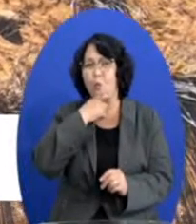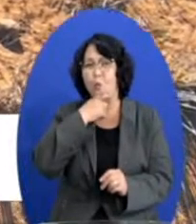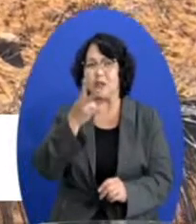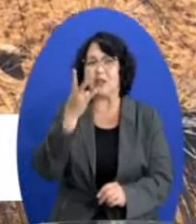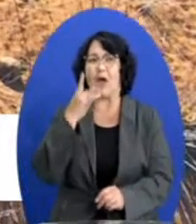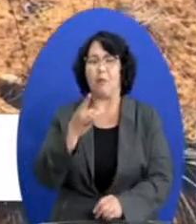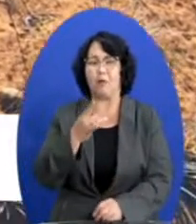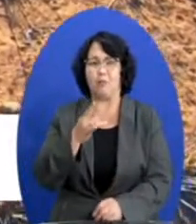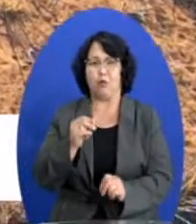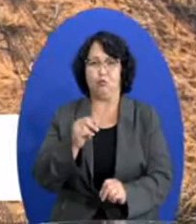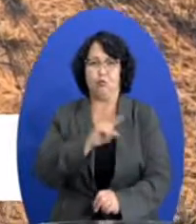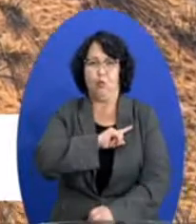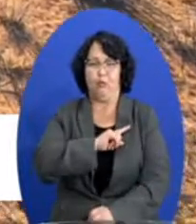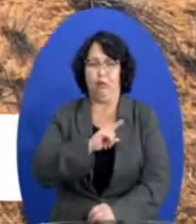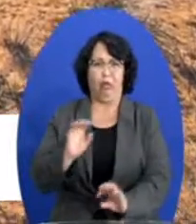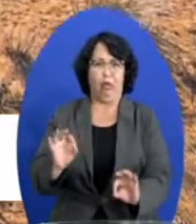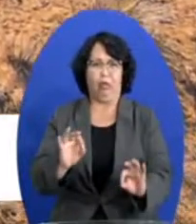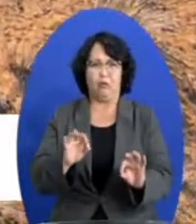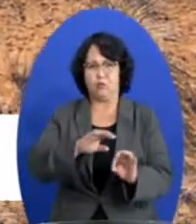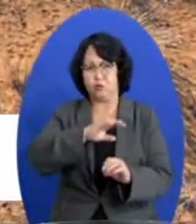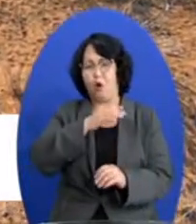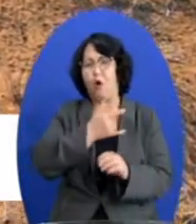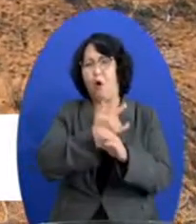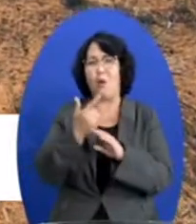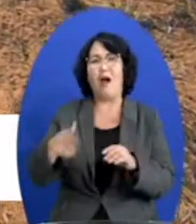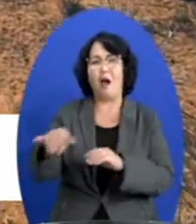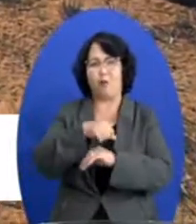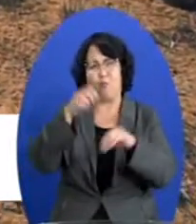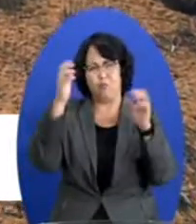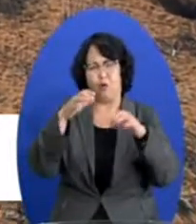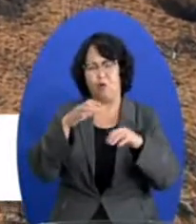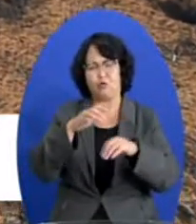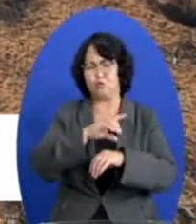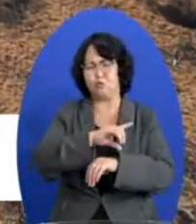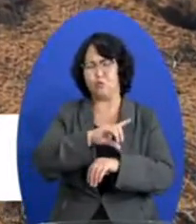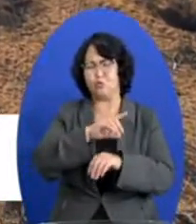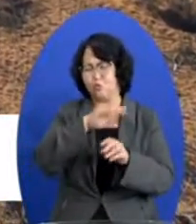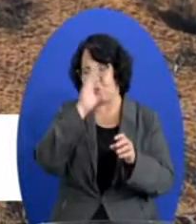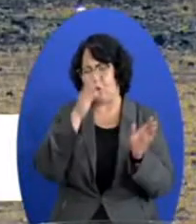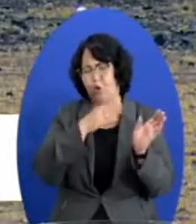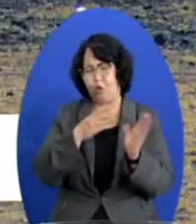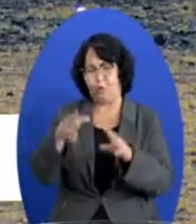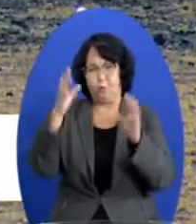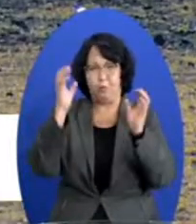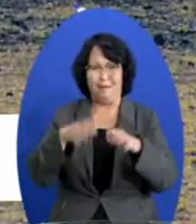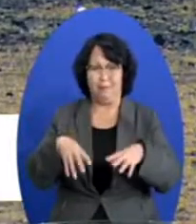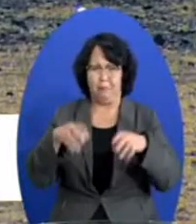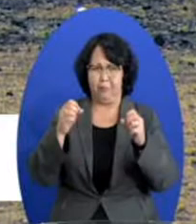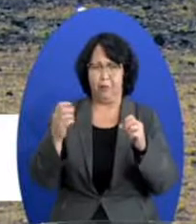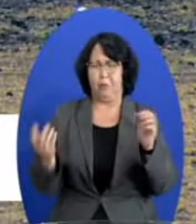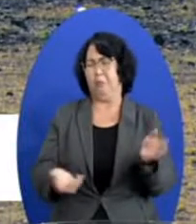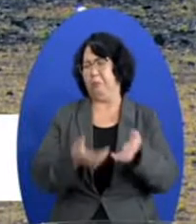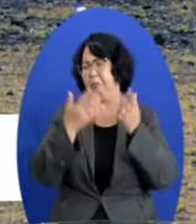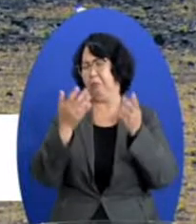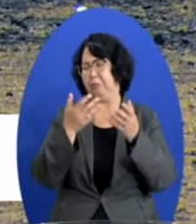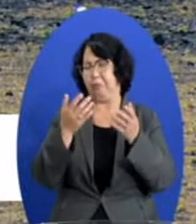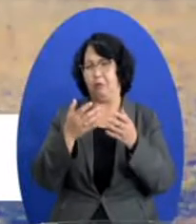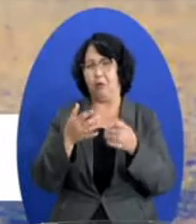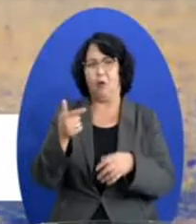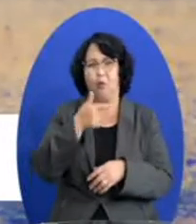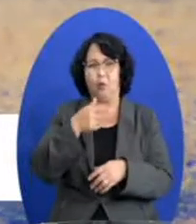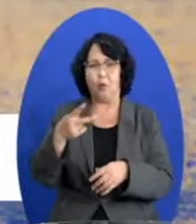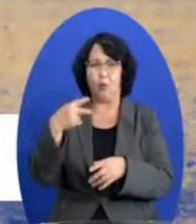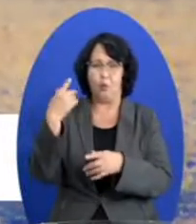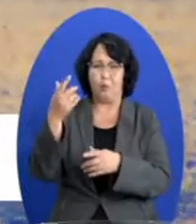дээ. Энэ жил говийн ангуудаар 100 орой болж бороо хор орохгүй шорон шор ихтэй байна. Гүүгээ барих, хононоослох, малаан сах